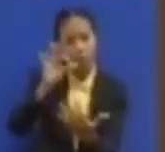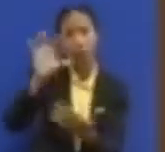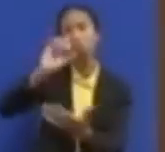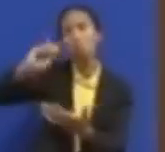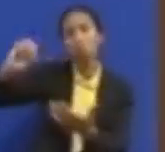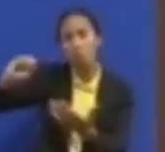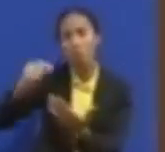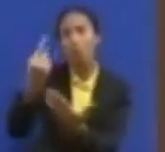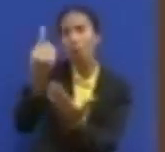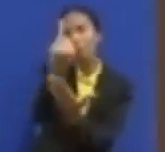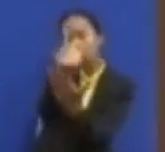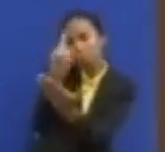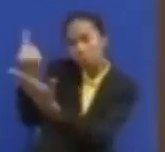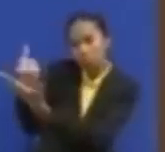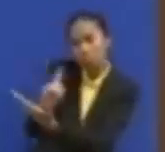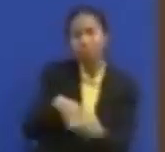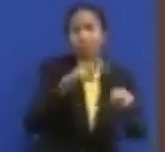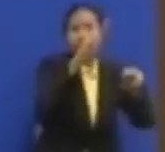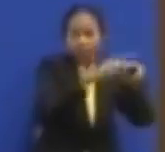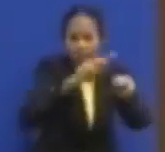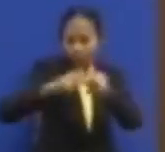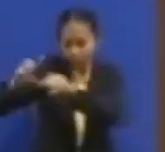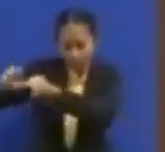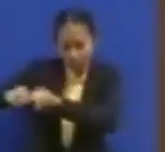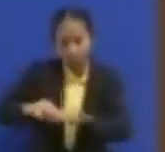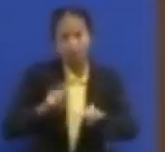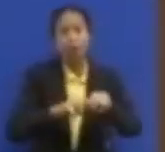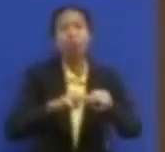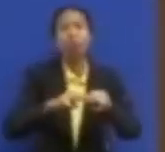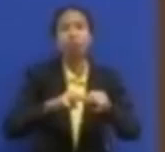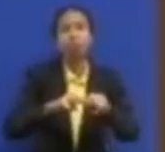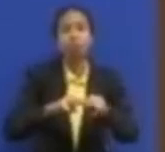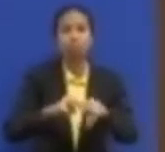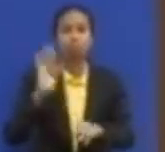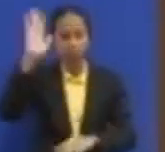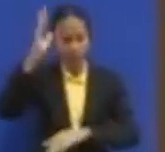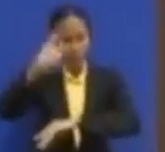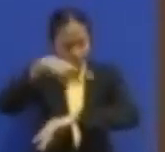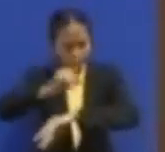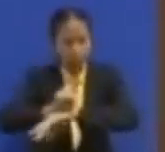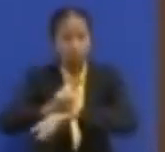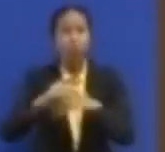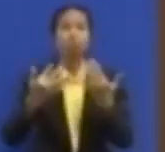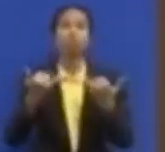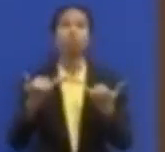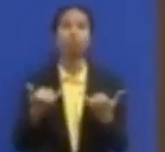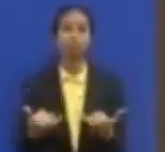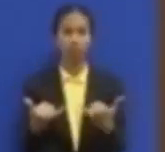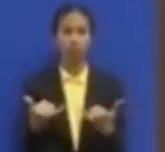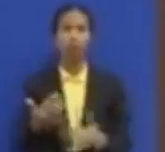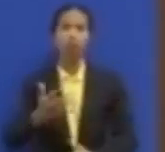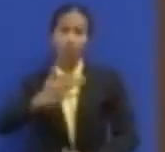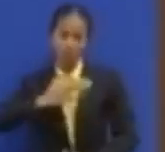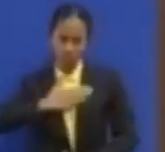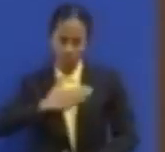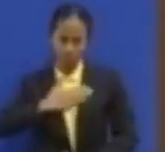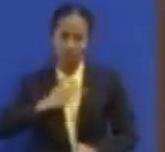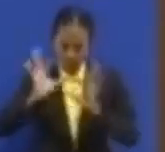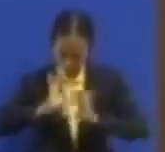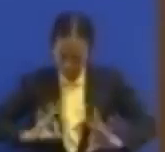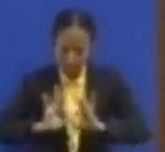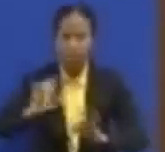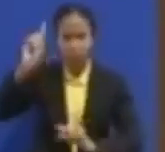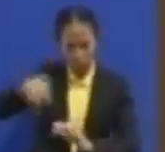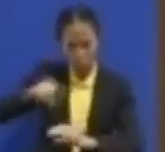านั่งอยู่ในสภาอันทรงเกียรติแห่งนี้ท่านประธานครับวันนี้เราจะต้องมีประธานสภา